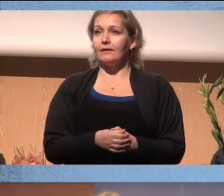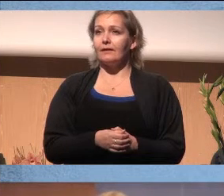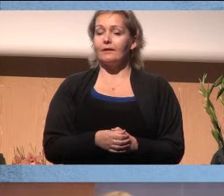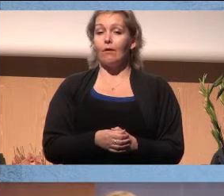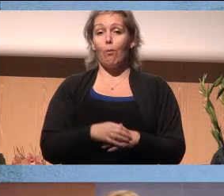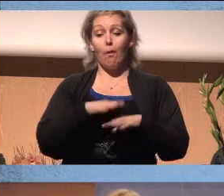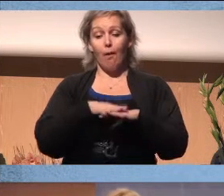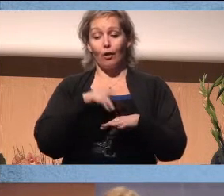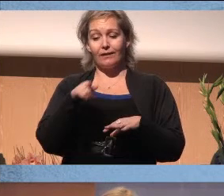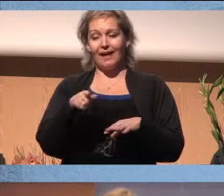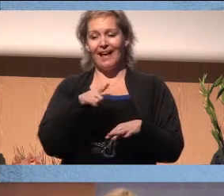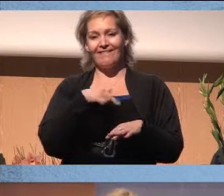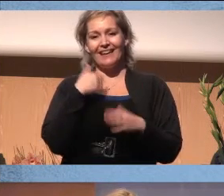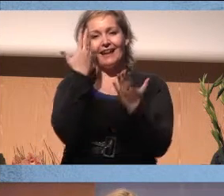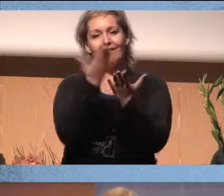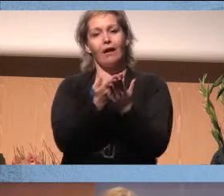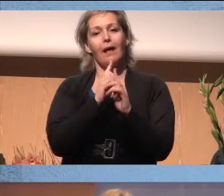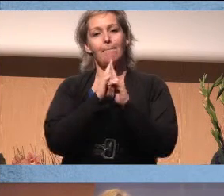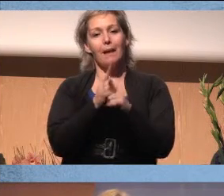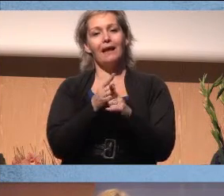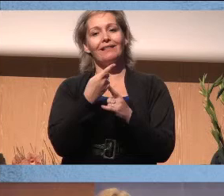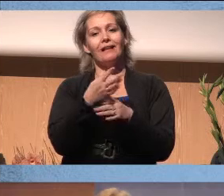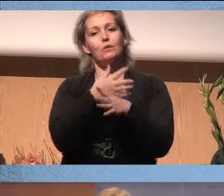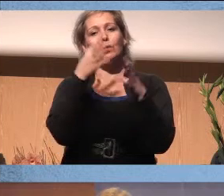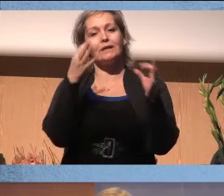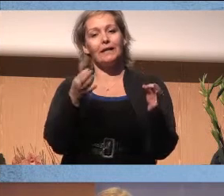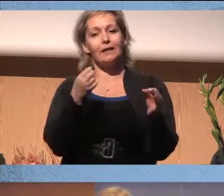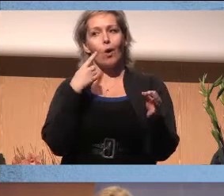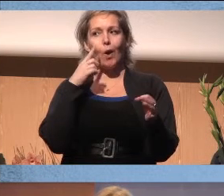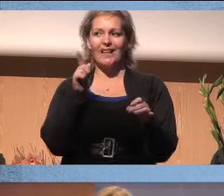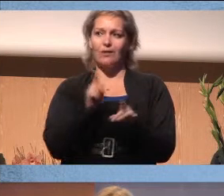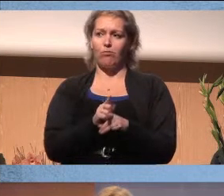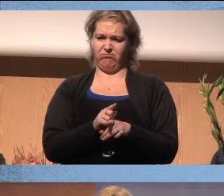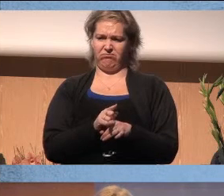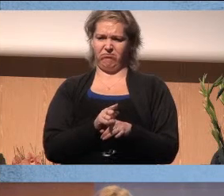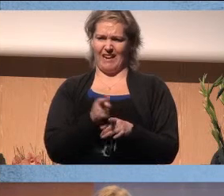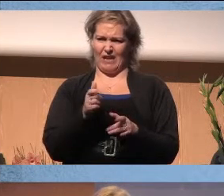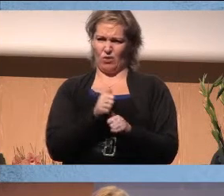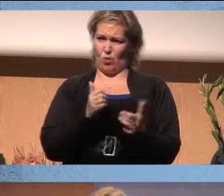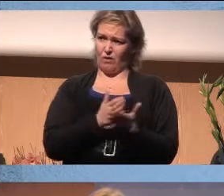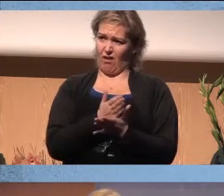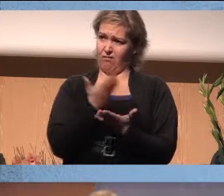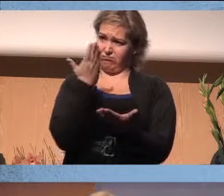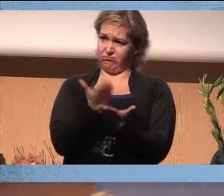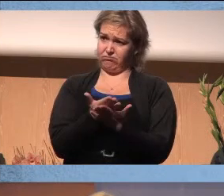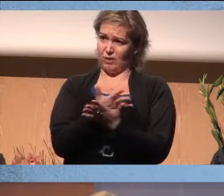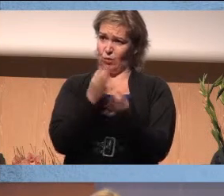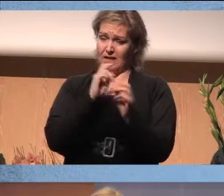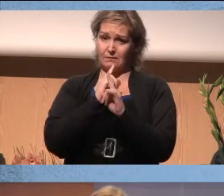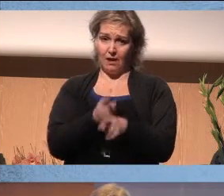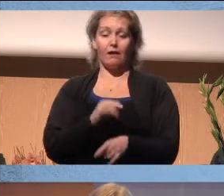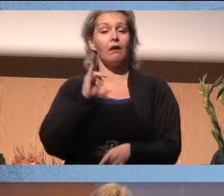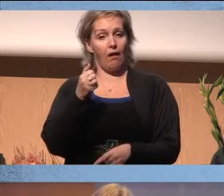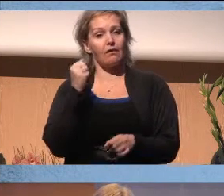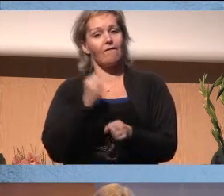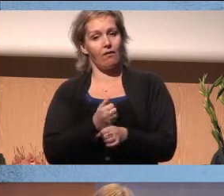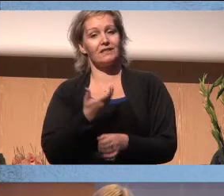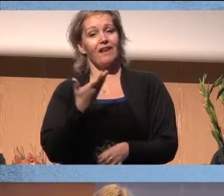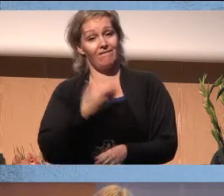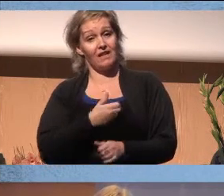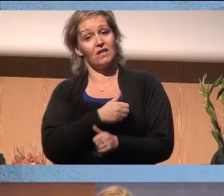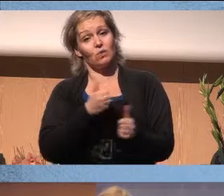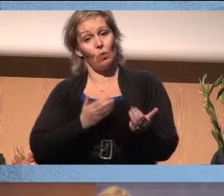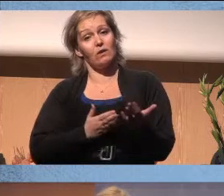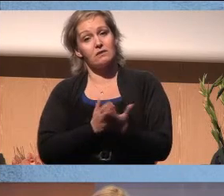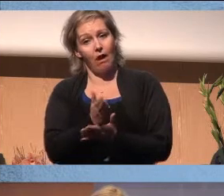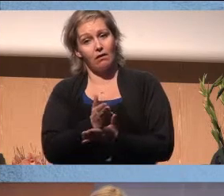På bakgrunn av det så skal vi legge frem en melding til Stortinget. Og det høres liksom litt sånn, ja, er det noe stor sak å legge frem en stortingsmelding? Ja, det er faktisk en ganske